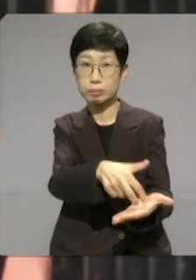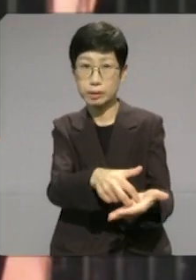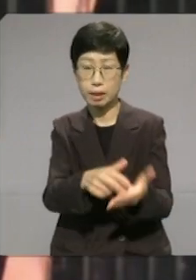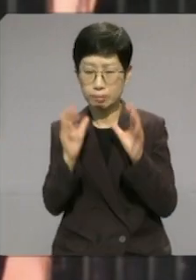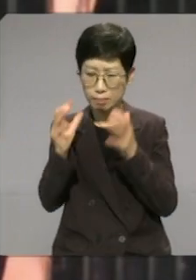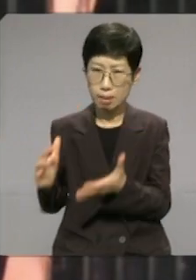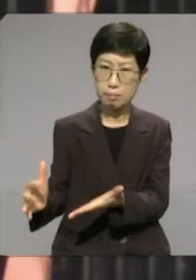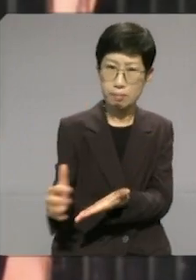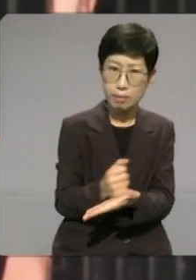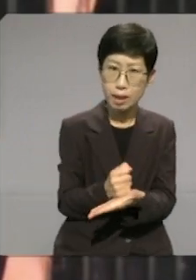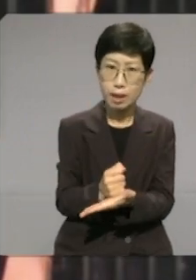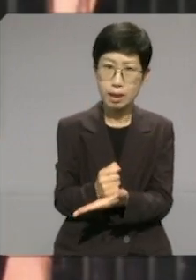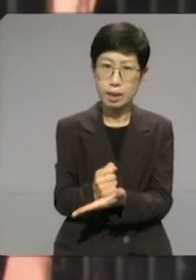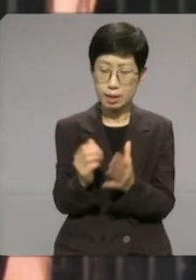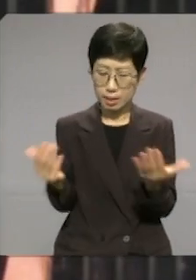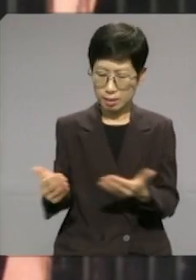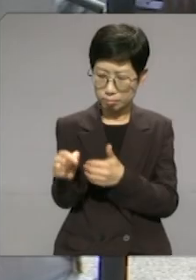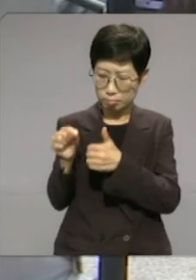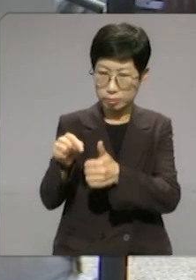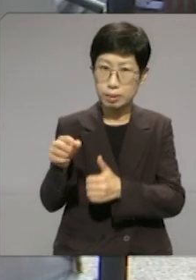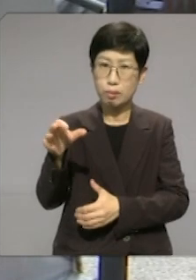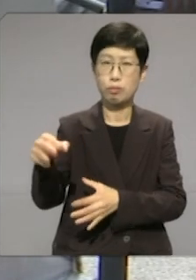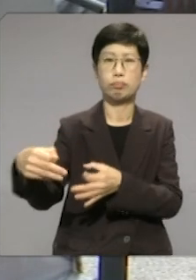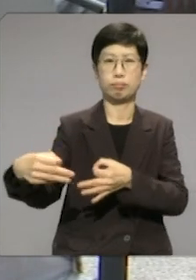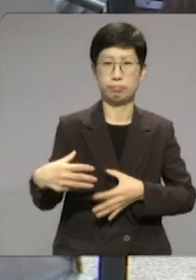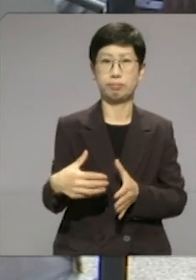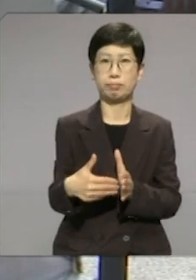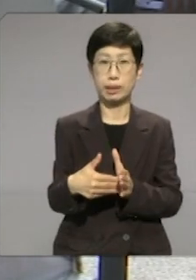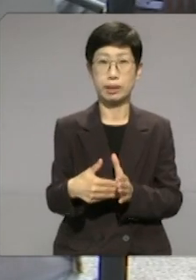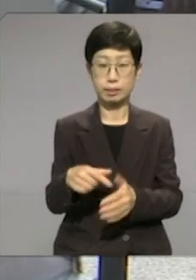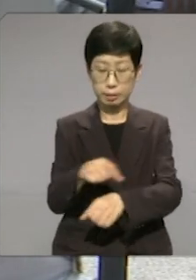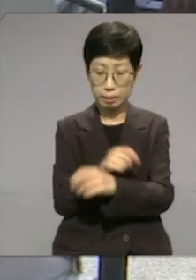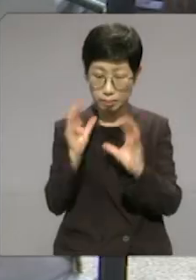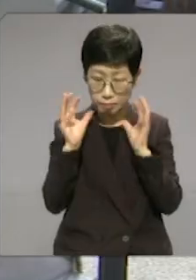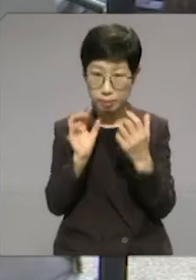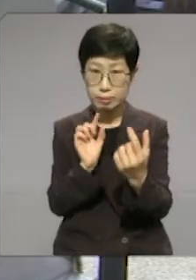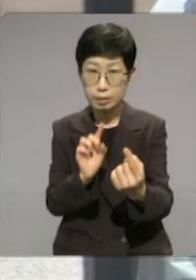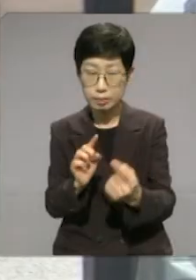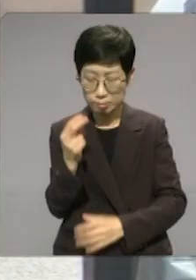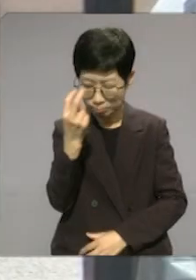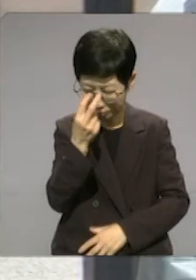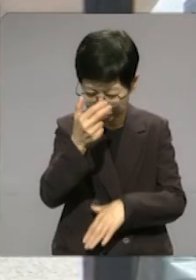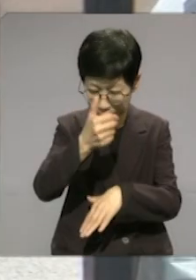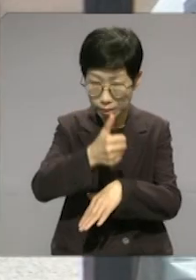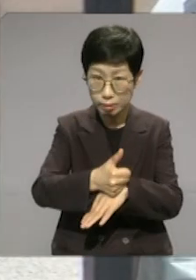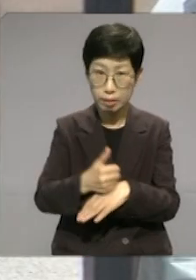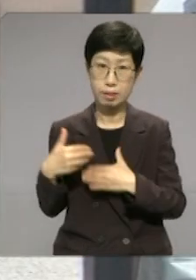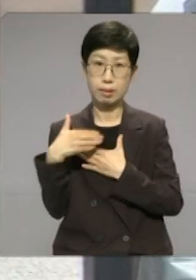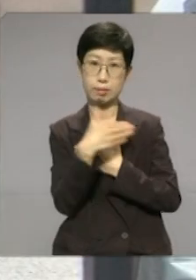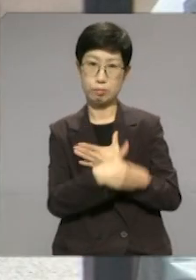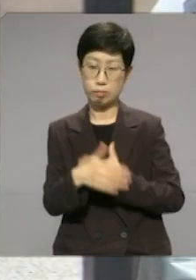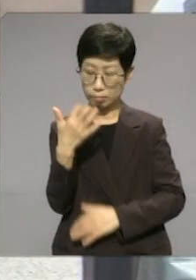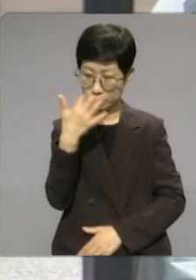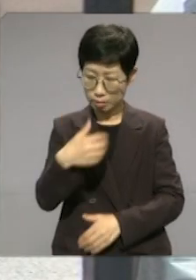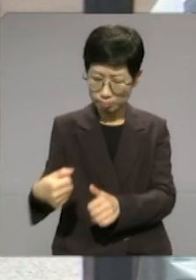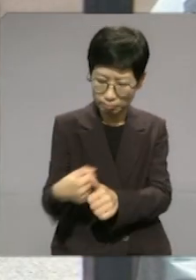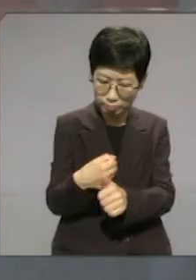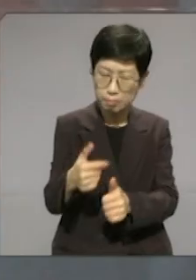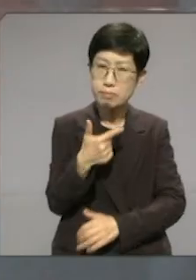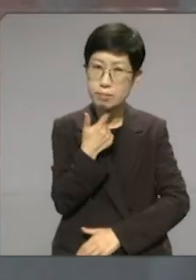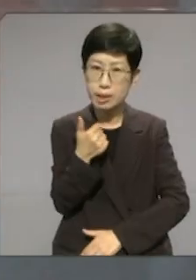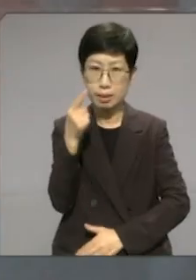착취해 기부금을 모아왔습니다. 특히 어린이를 대상으로 검진을 한 결과 신체적 성적 학대를 받은